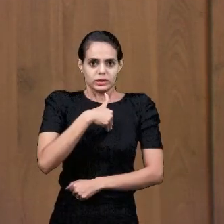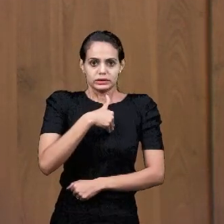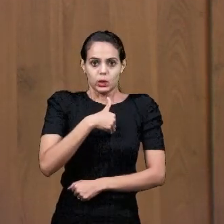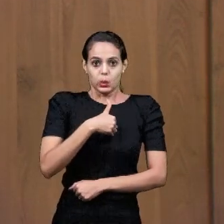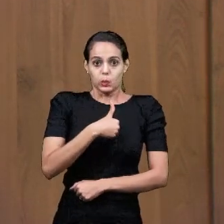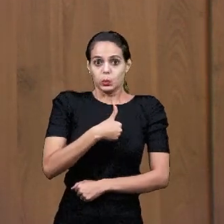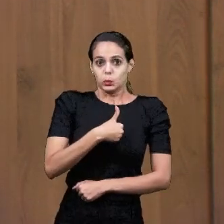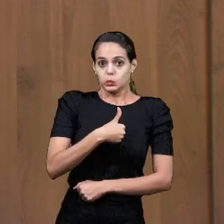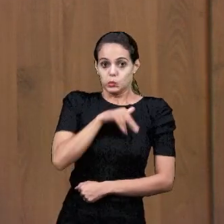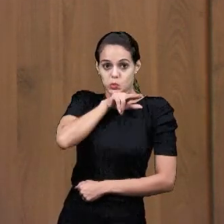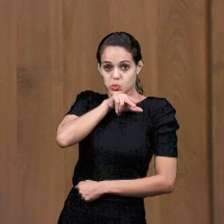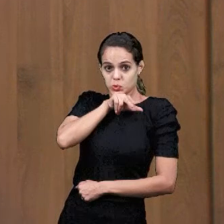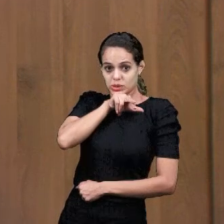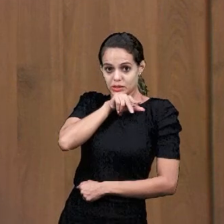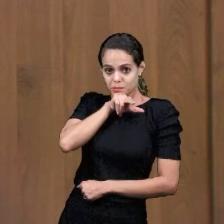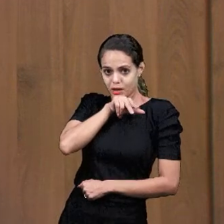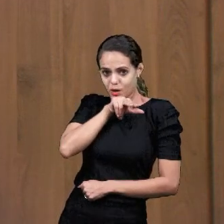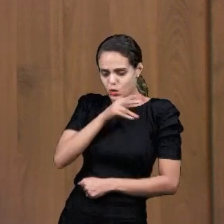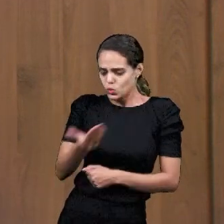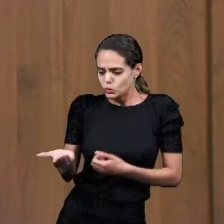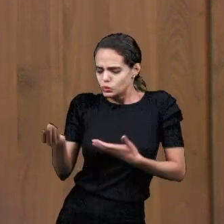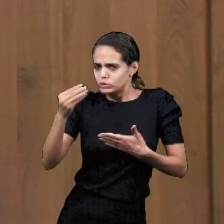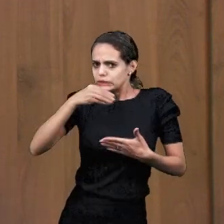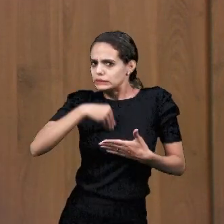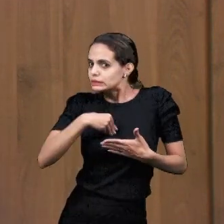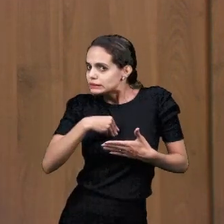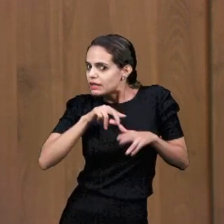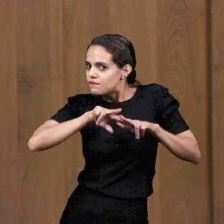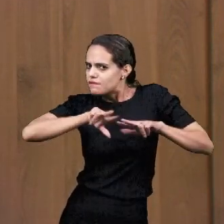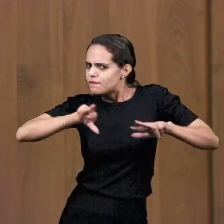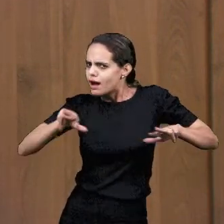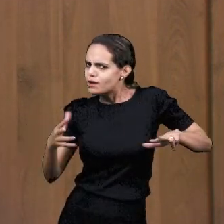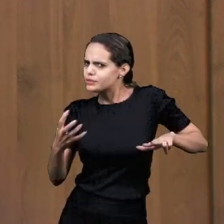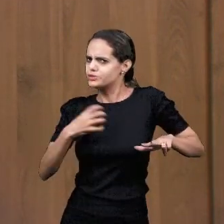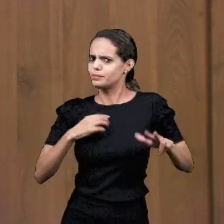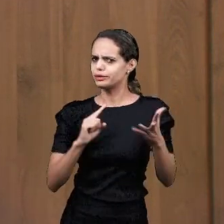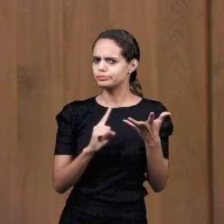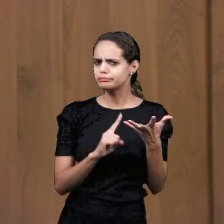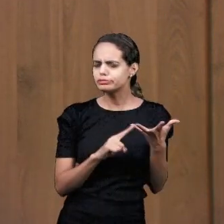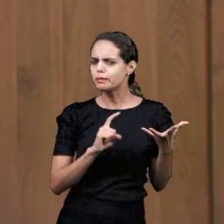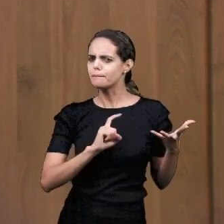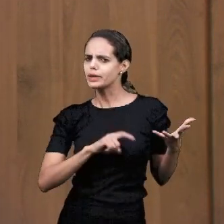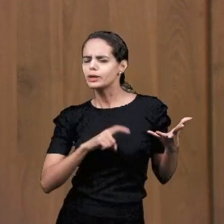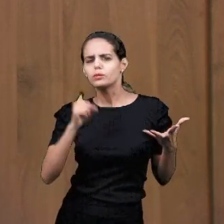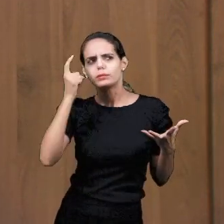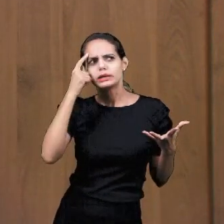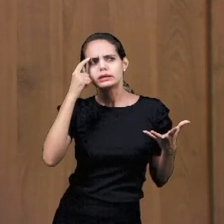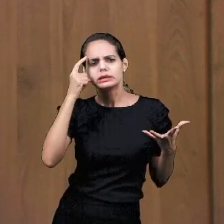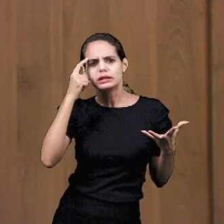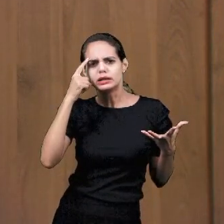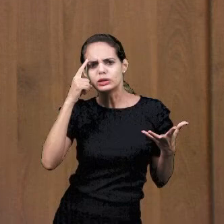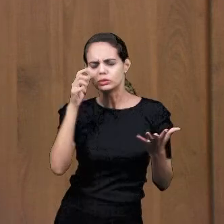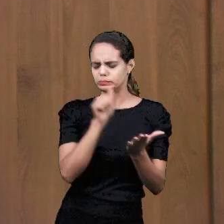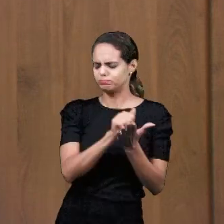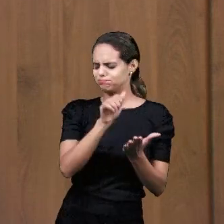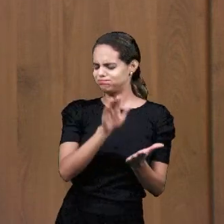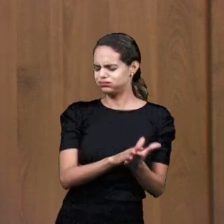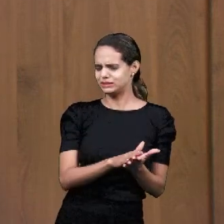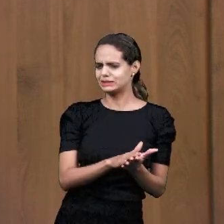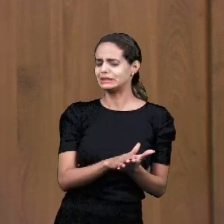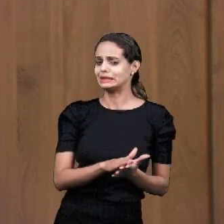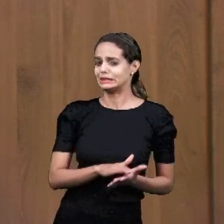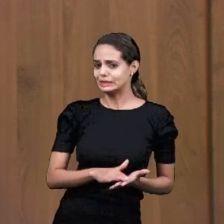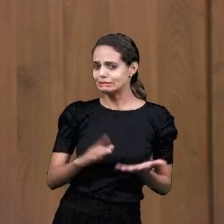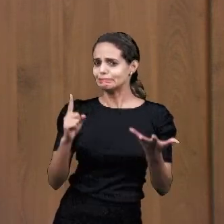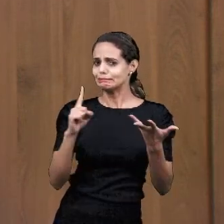de peur, en pensant que Joseph allait se venger d'eux. Beaucoup de choses, il pensait. Mais en vérité, ce